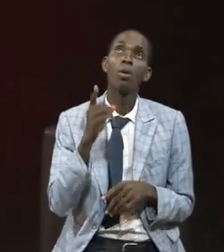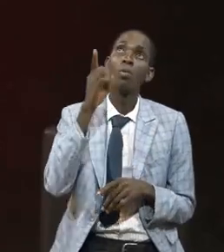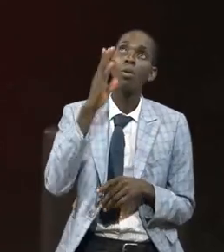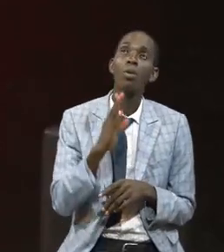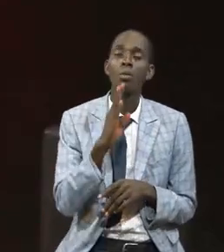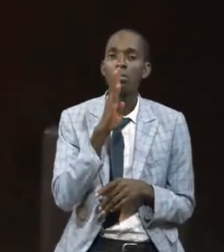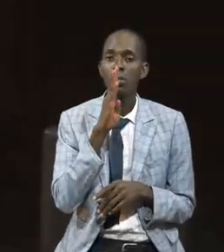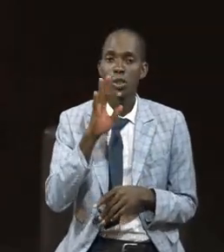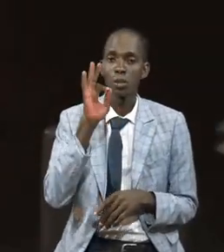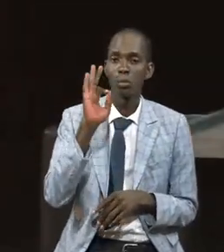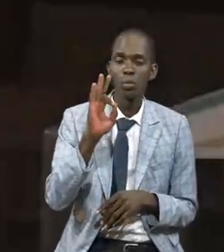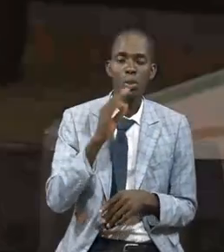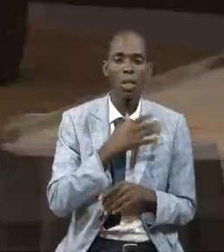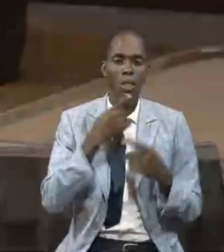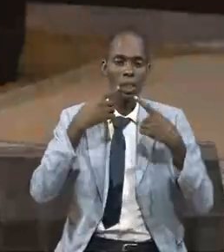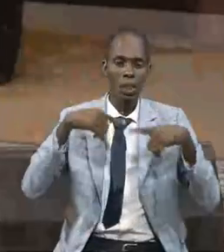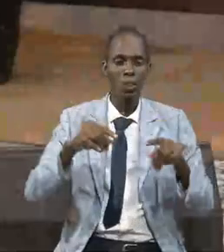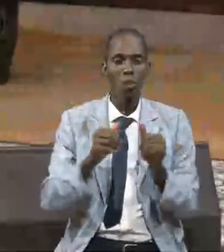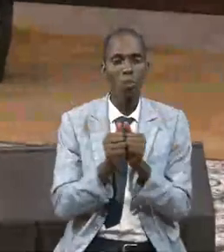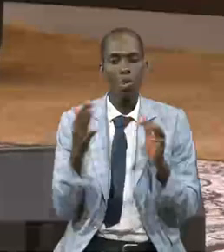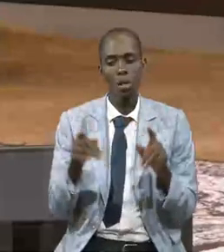proclamée, sans déviation.